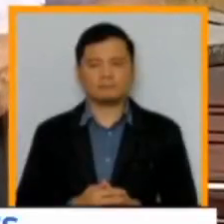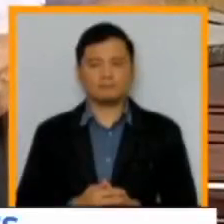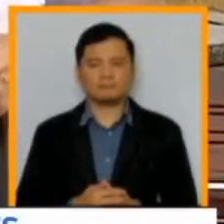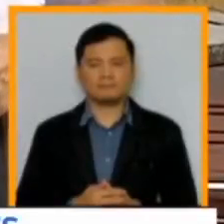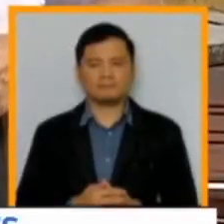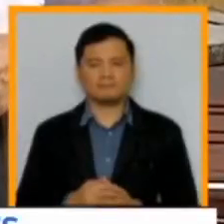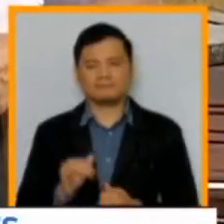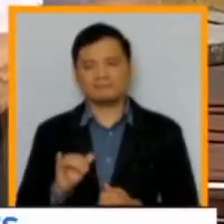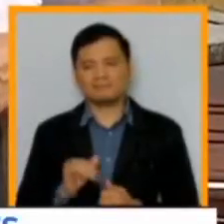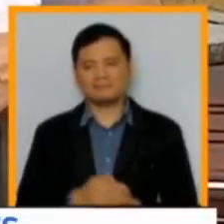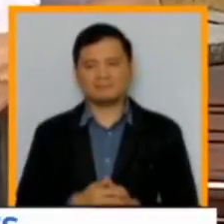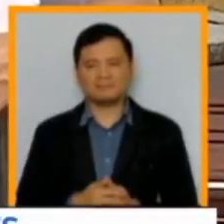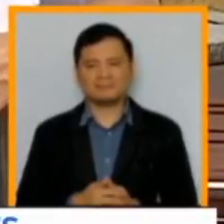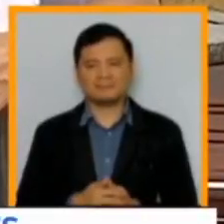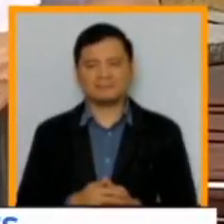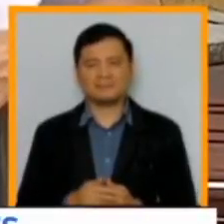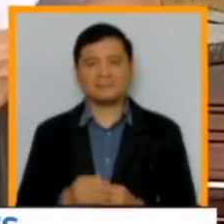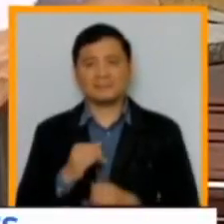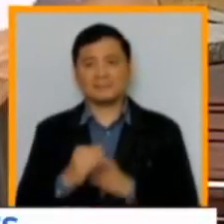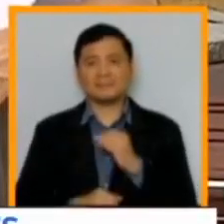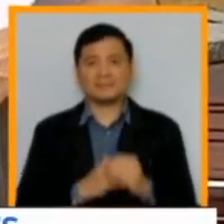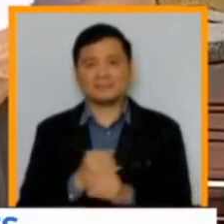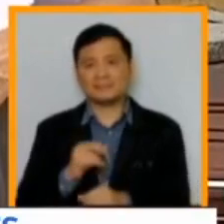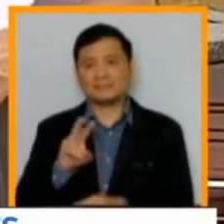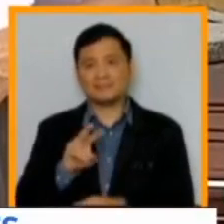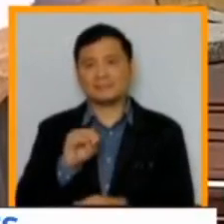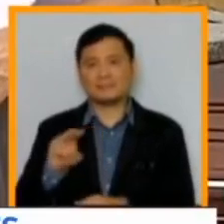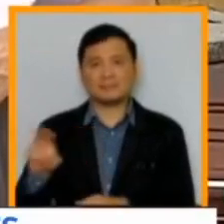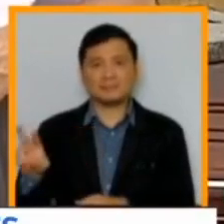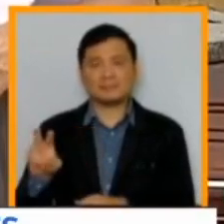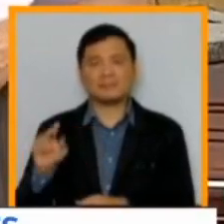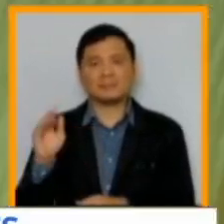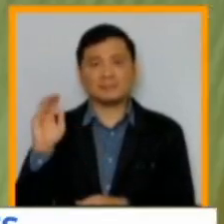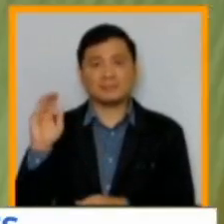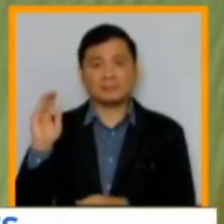International 2022 ang pambato ng Pilipinas na si Kathleen Paton.